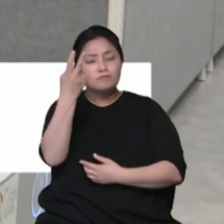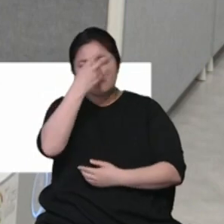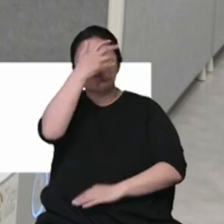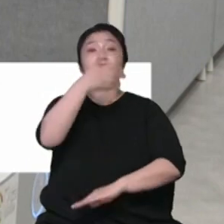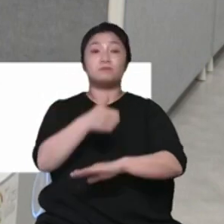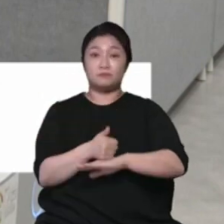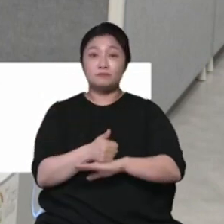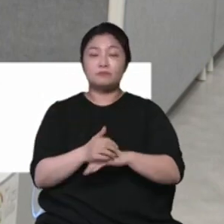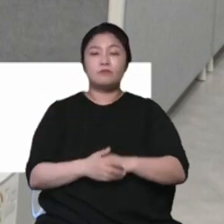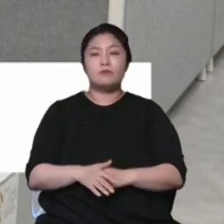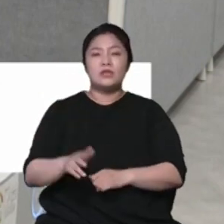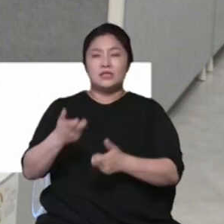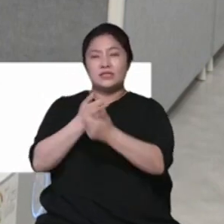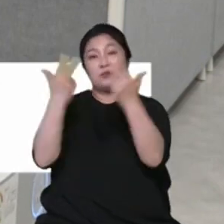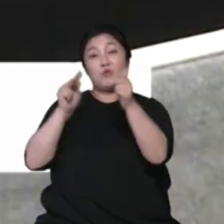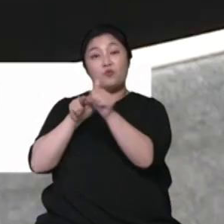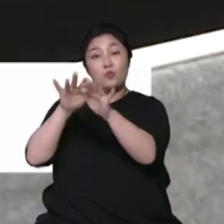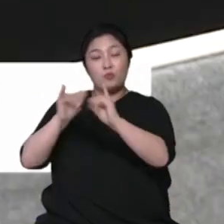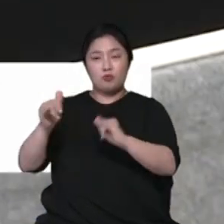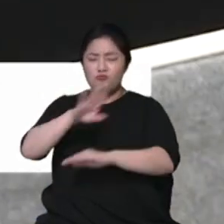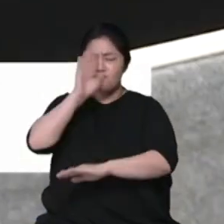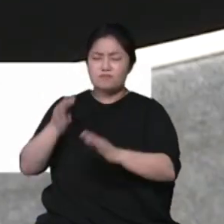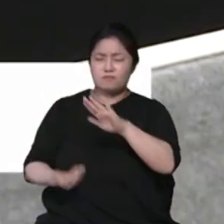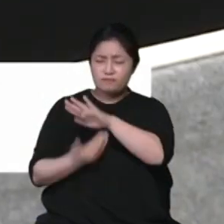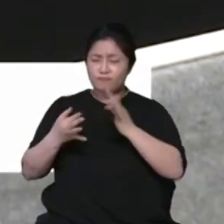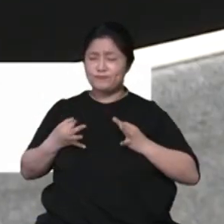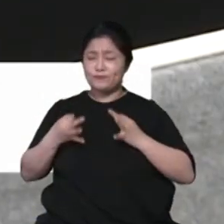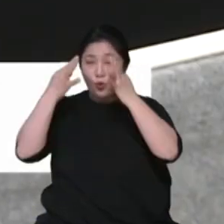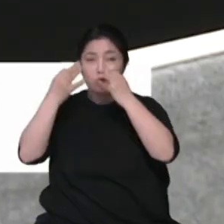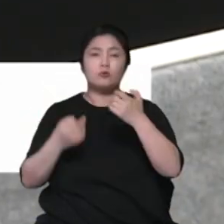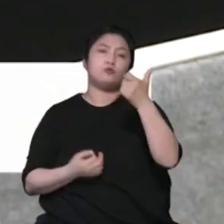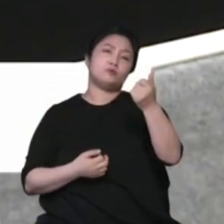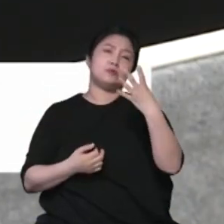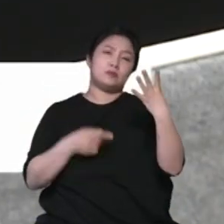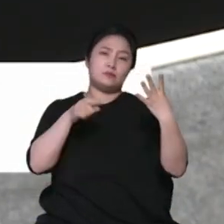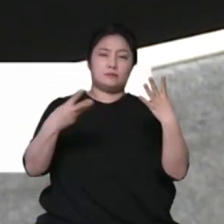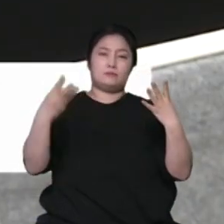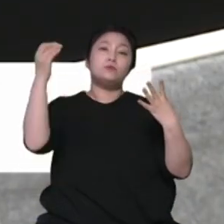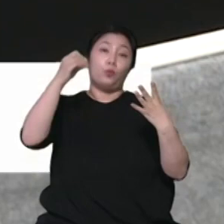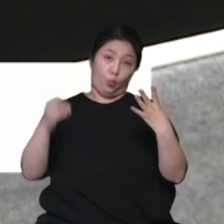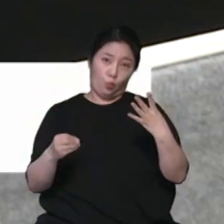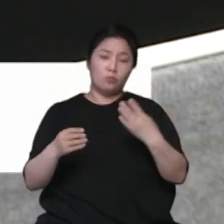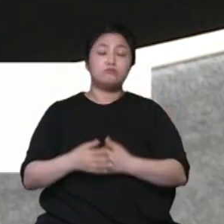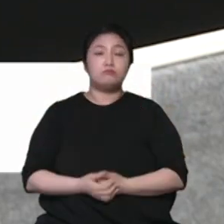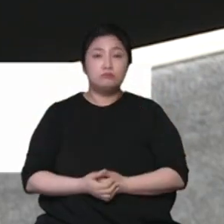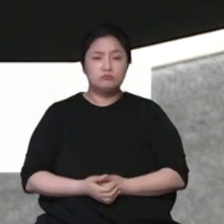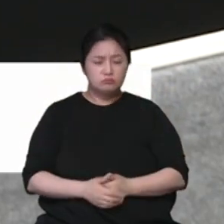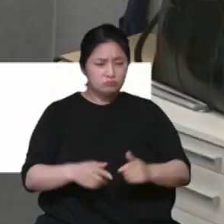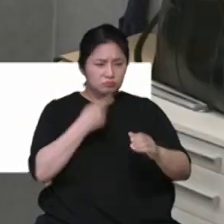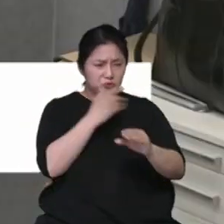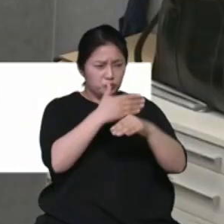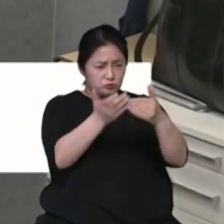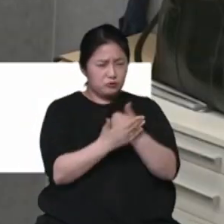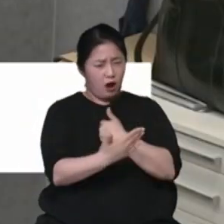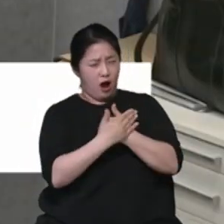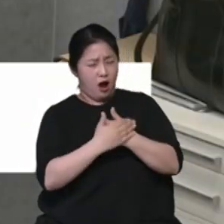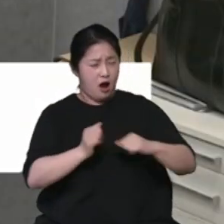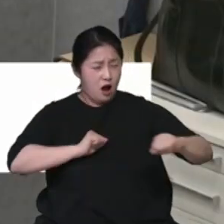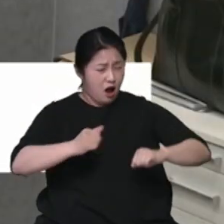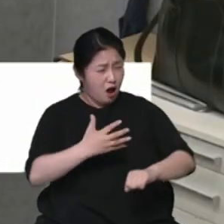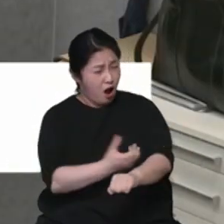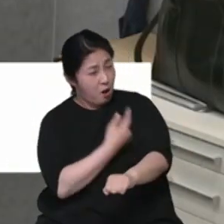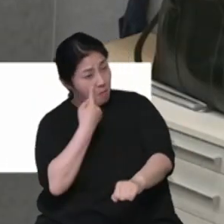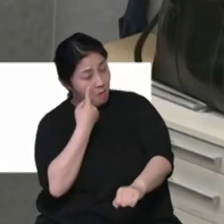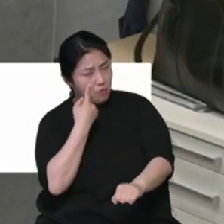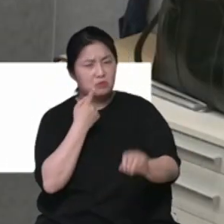결과 이재명 후보가 대선에 최선을 다했다는 응답은 64.3%에 달했지만 민주당이 최선을 다했다는